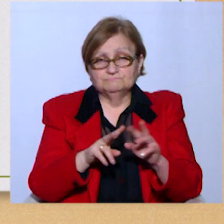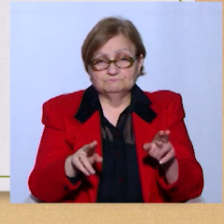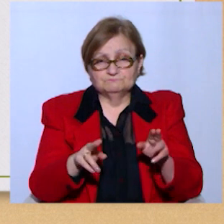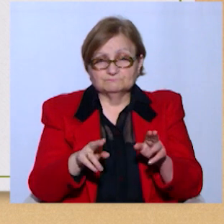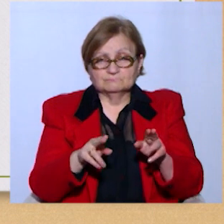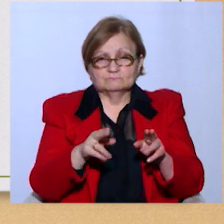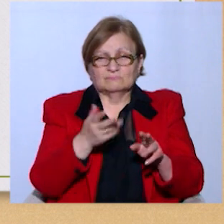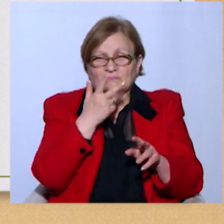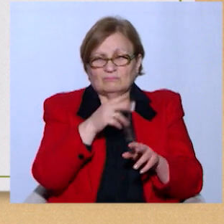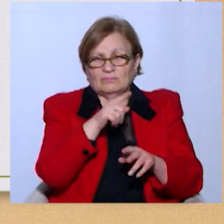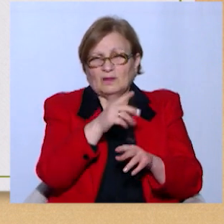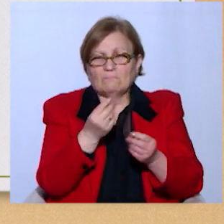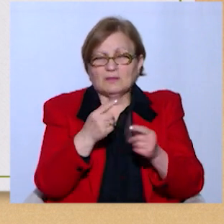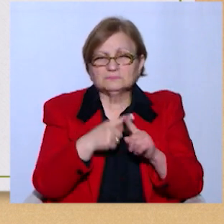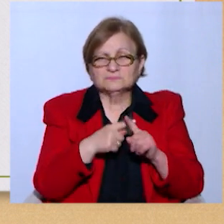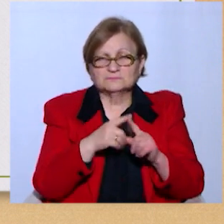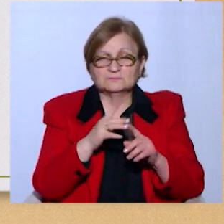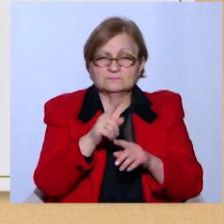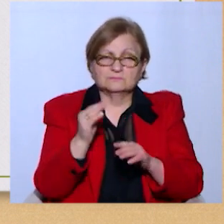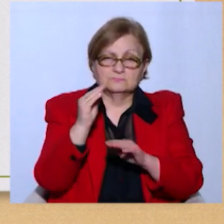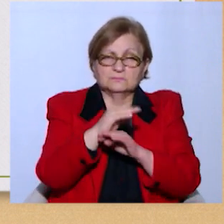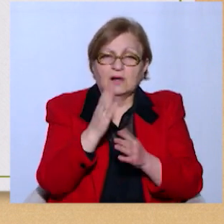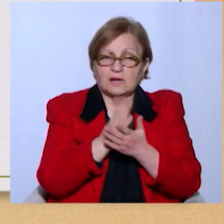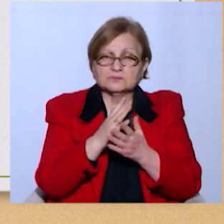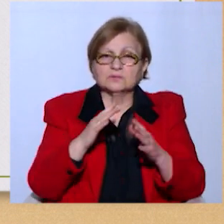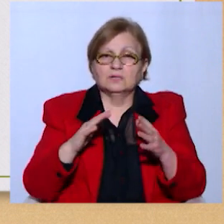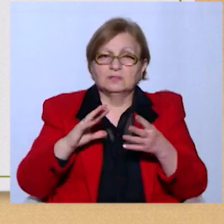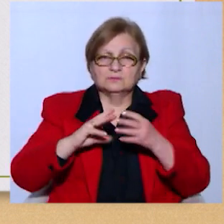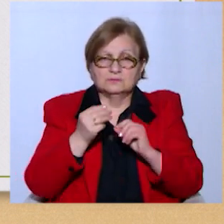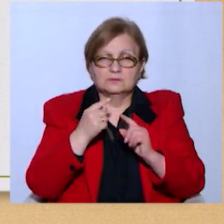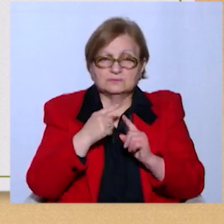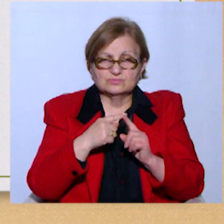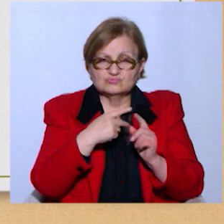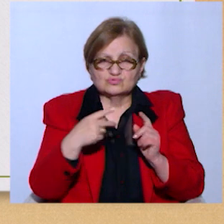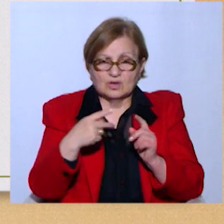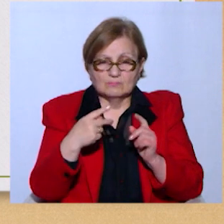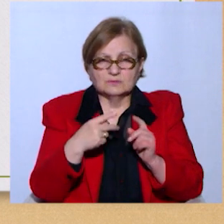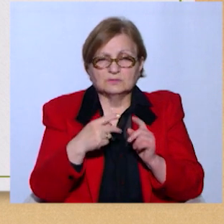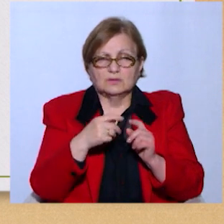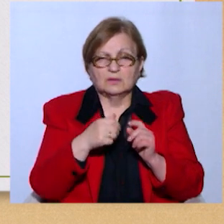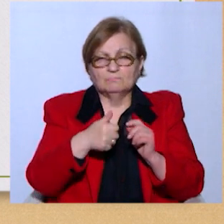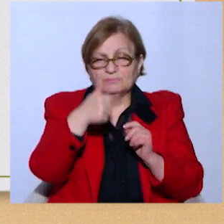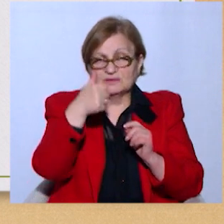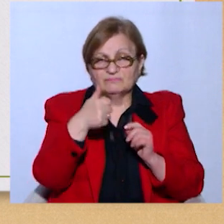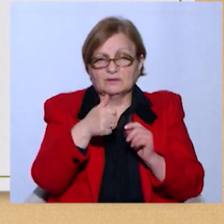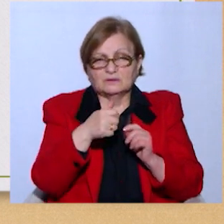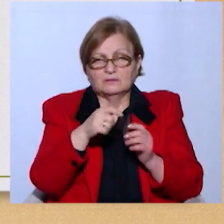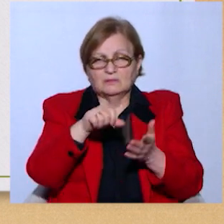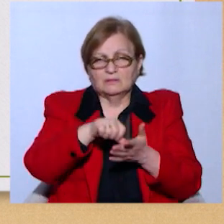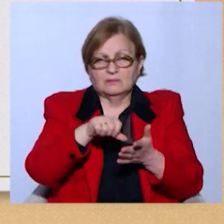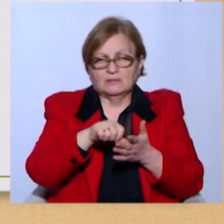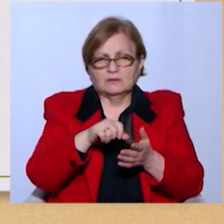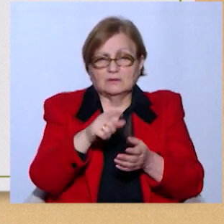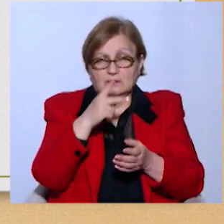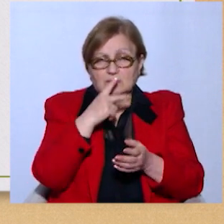მსგავსად არითმეტიკული პროგრესიის შემოდის ჯამის ცნება, ჯამ პირველი n წევრის ჯამი და ეს ჯამი